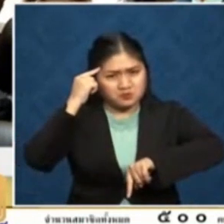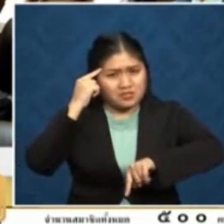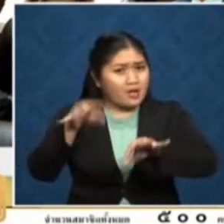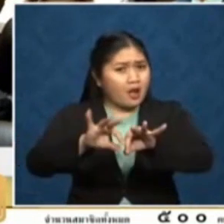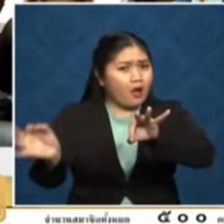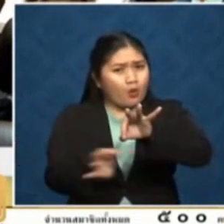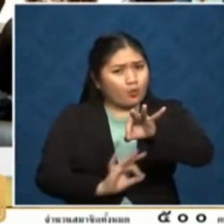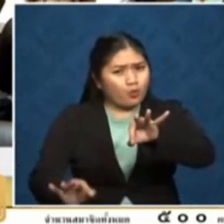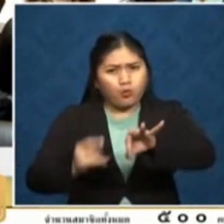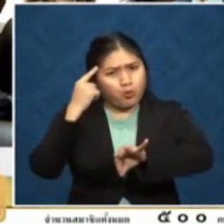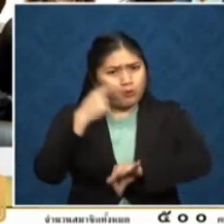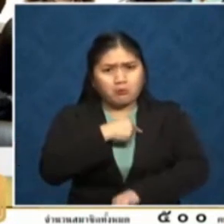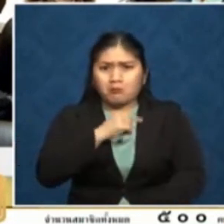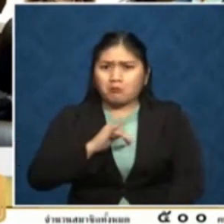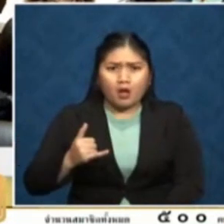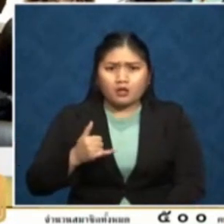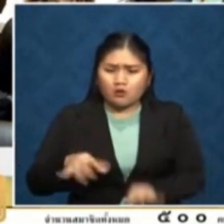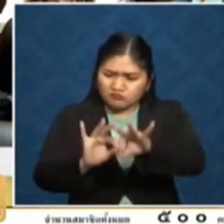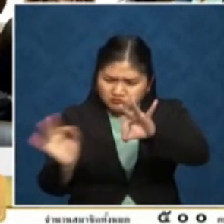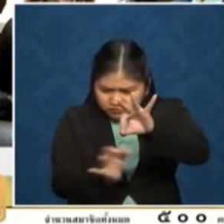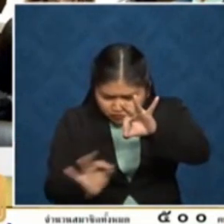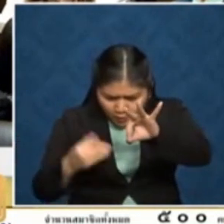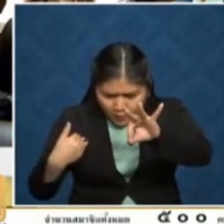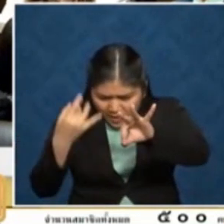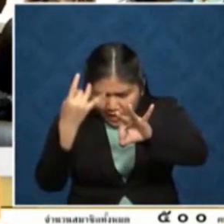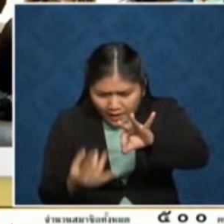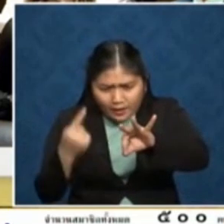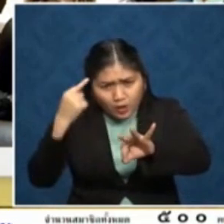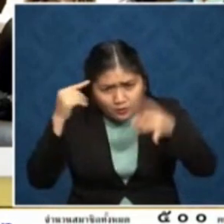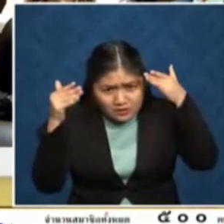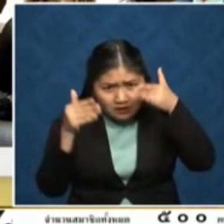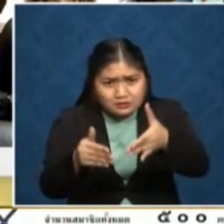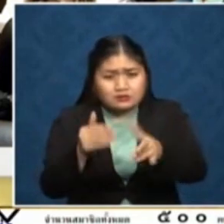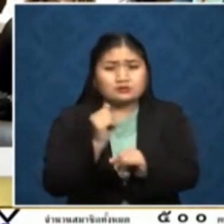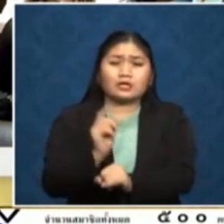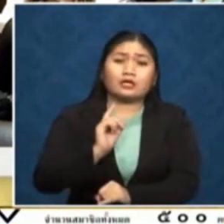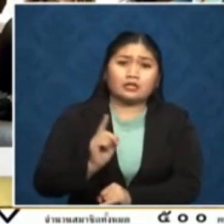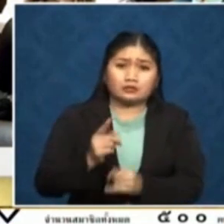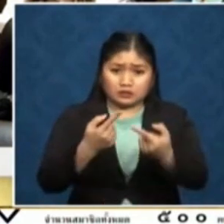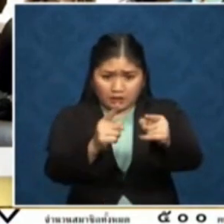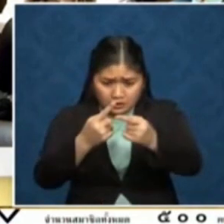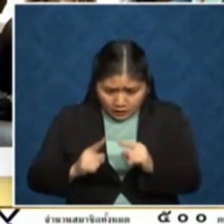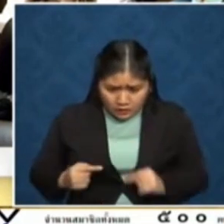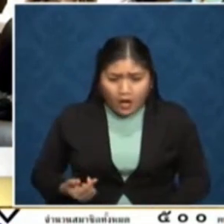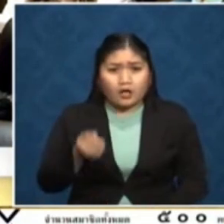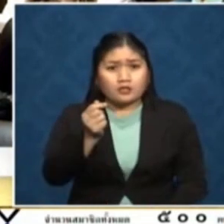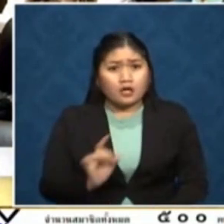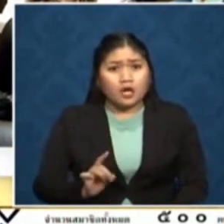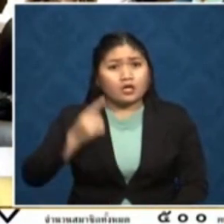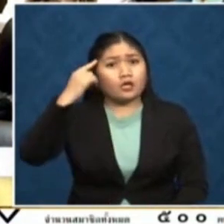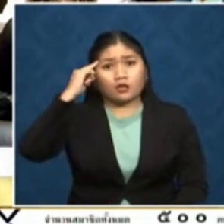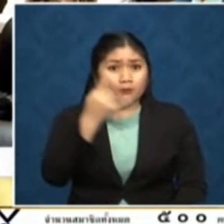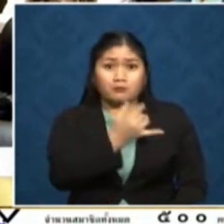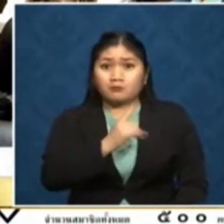ความสำคัญนะครับที่เข้าใจว่ามีร่างประชาชนที่จะเข้ามาอยู่ผมว่าร่างของประชาชนผมไม่แน่ใจว่าเนื้อหาข้าง